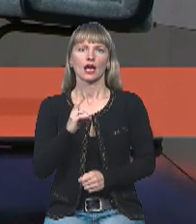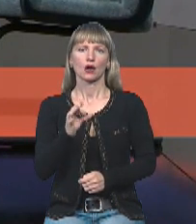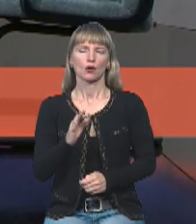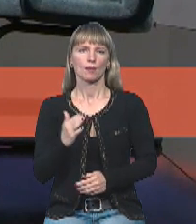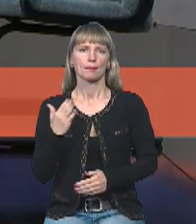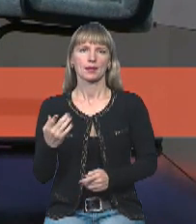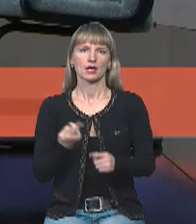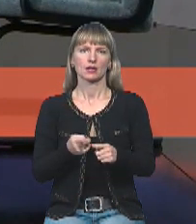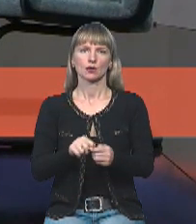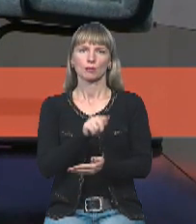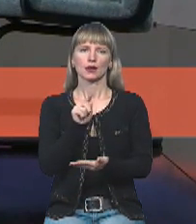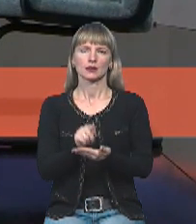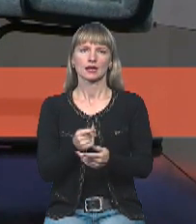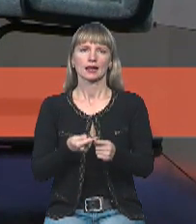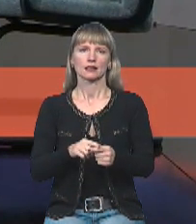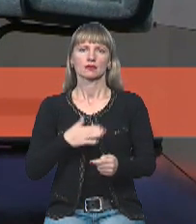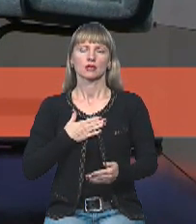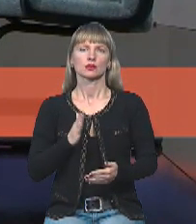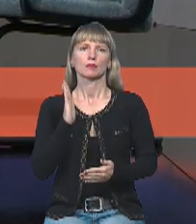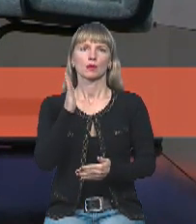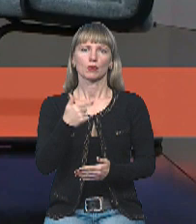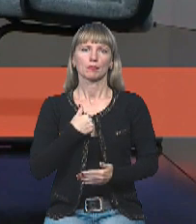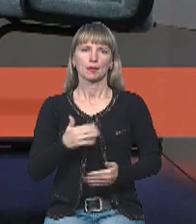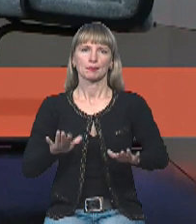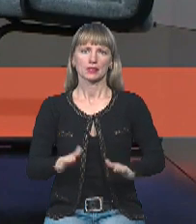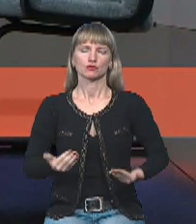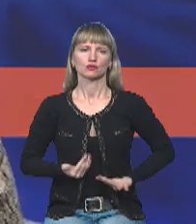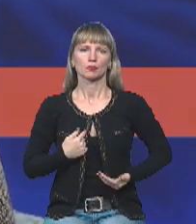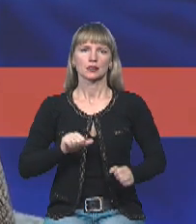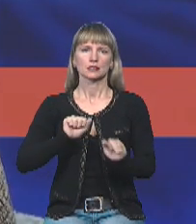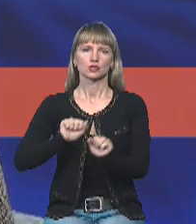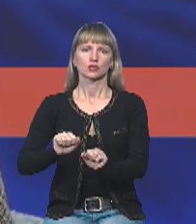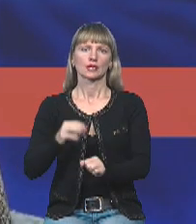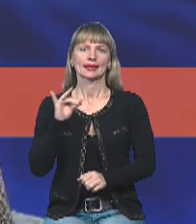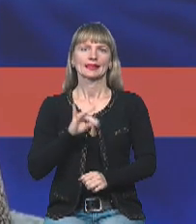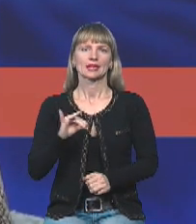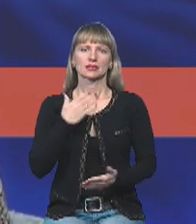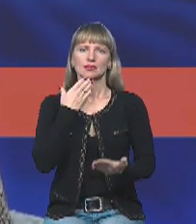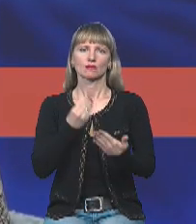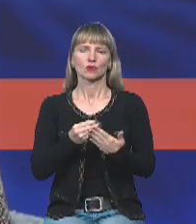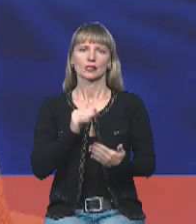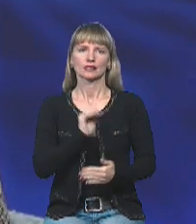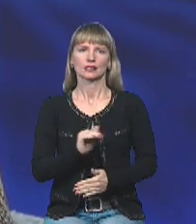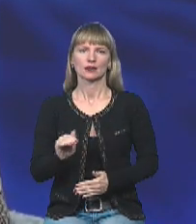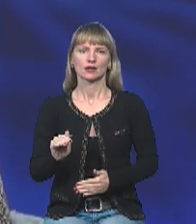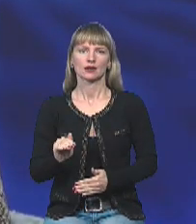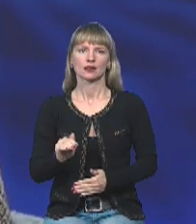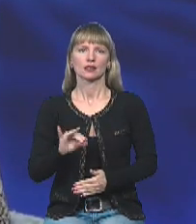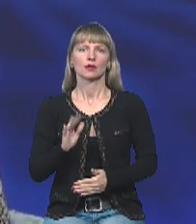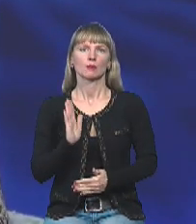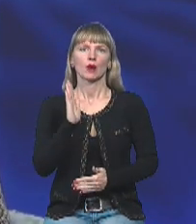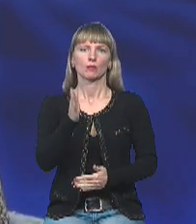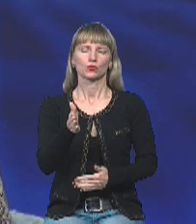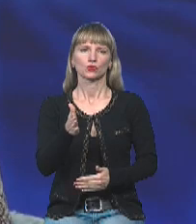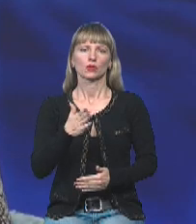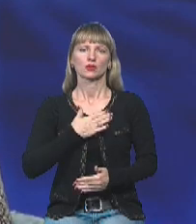бік цього питання. Це наше майбутнє, ми місцеві жителі, ми відстоюємо інтереси своїх дітей і